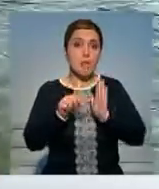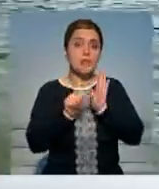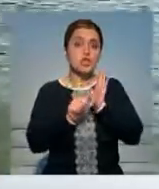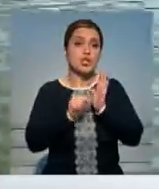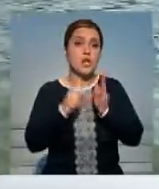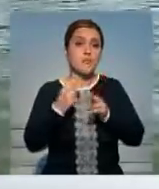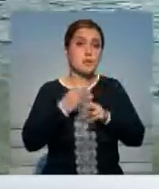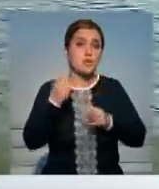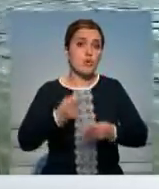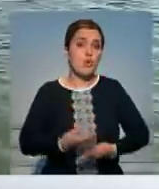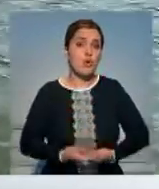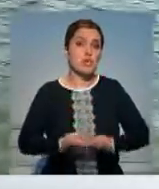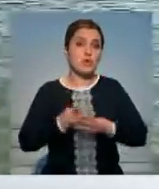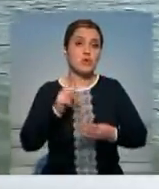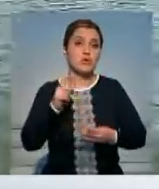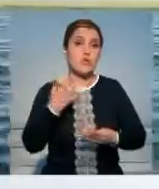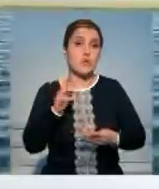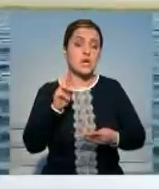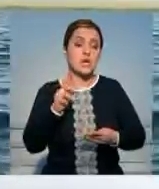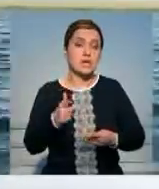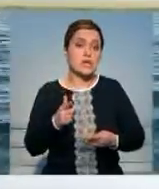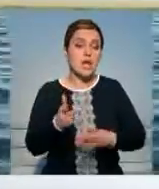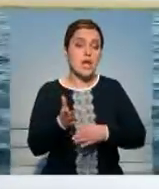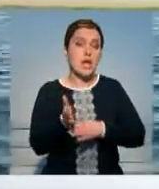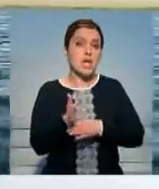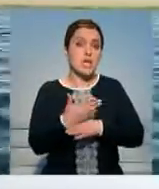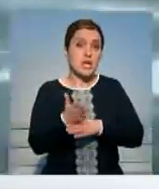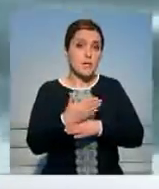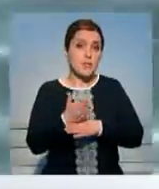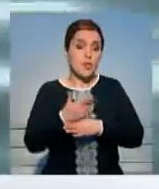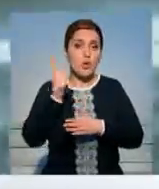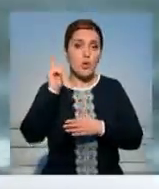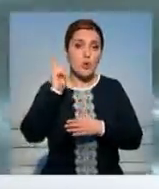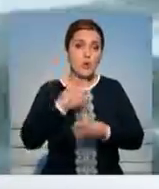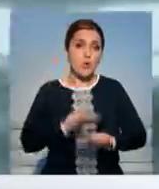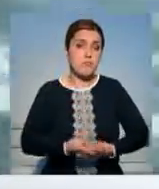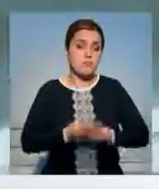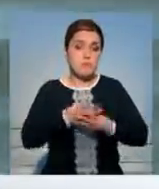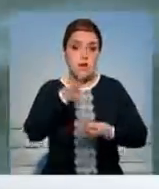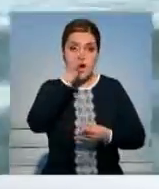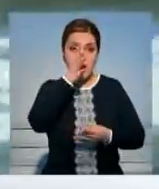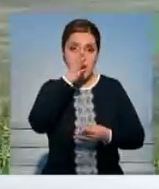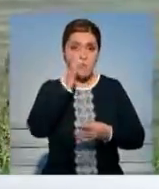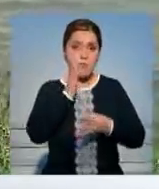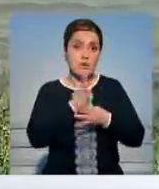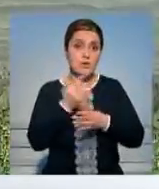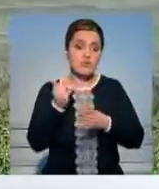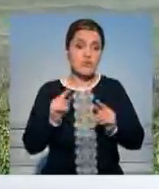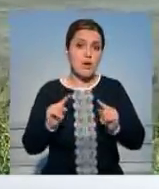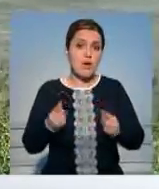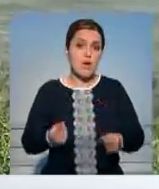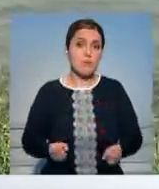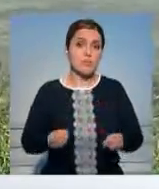сетей и около 150 килограммов рыбочистяковых пород. А на днях задержали группу браконьеров, вышедших на